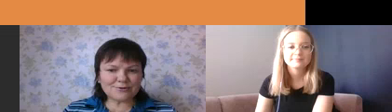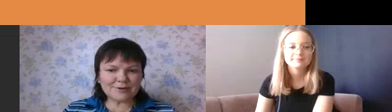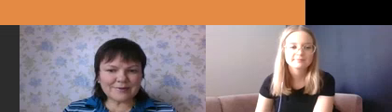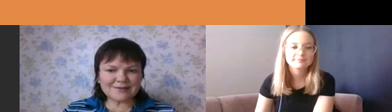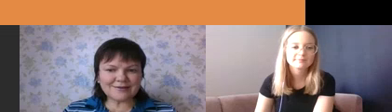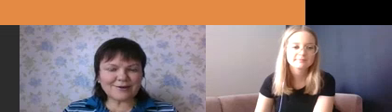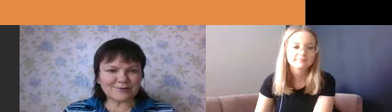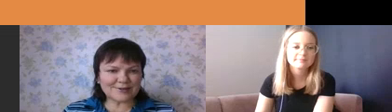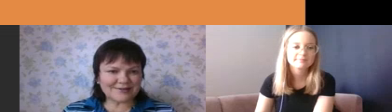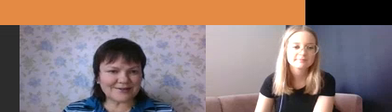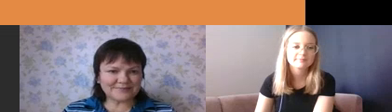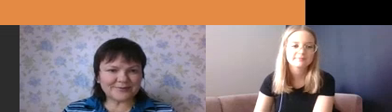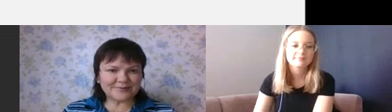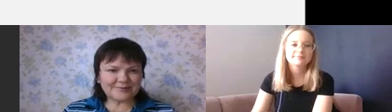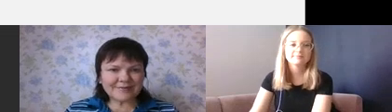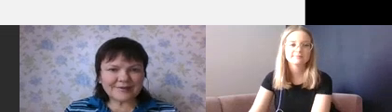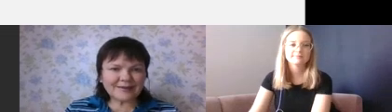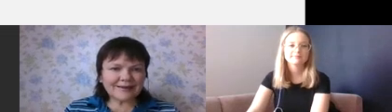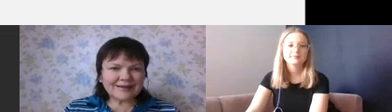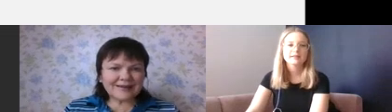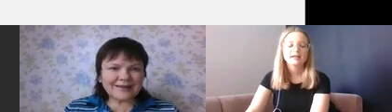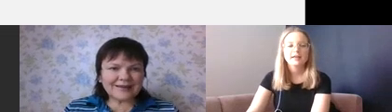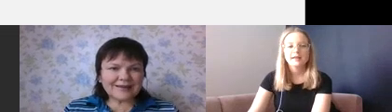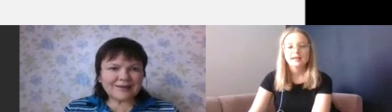Ja alustame siis algusest.